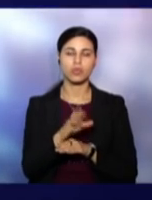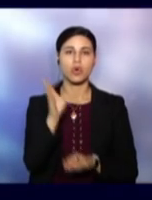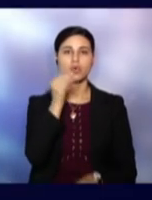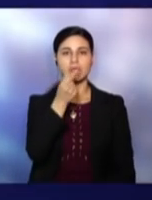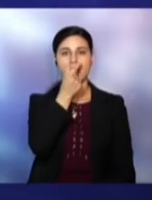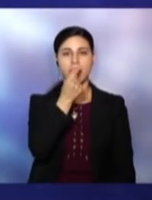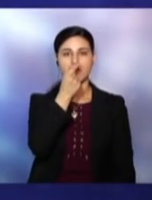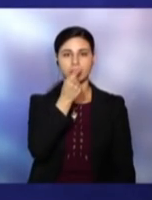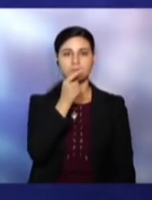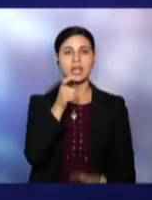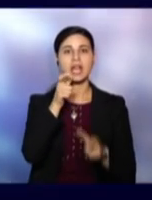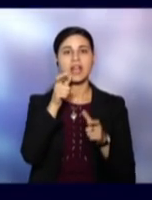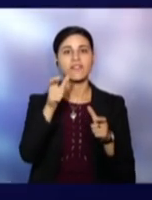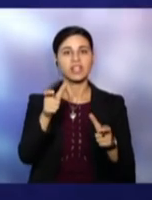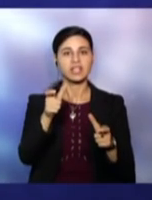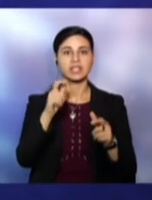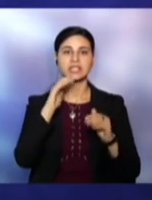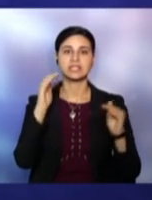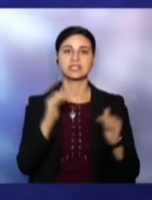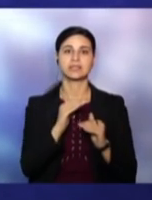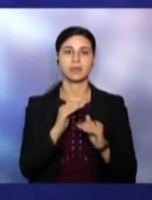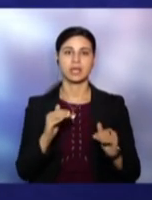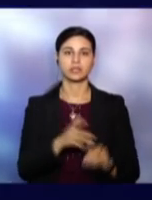ცემინების, ყვირილის ან სიმღერის დროს.